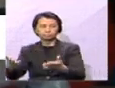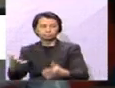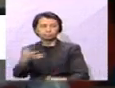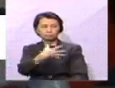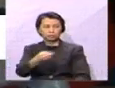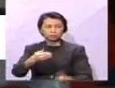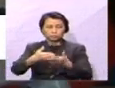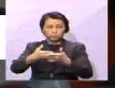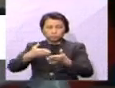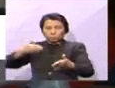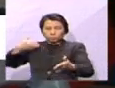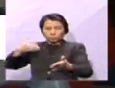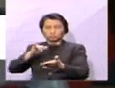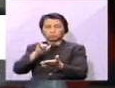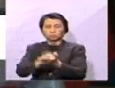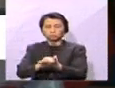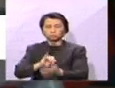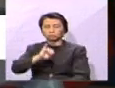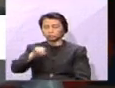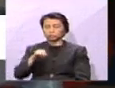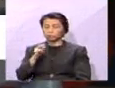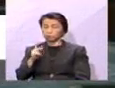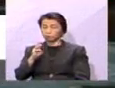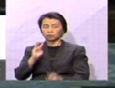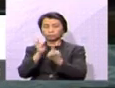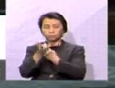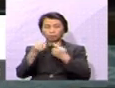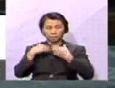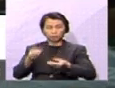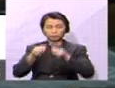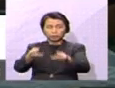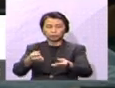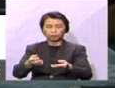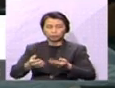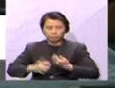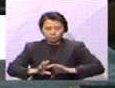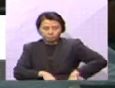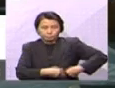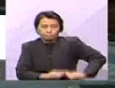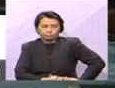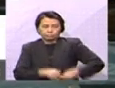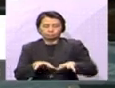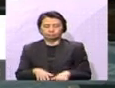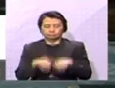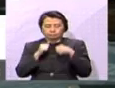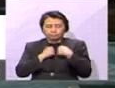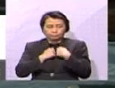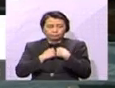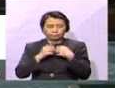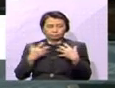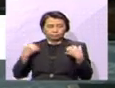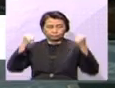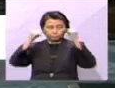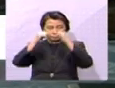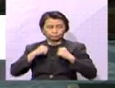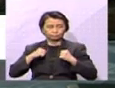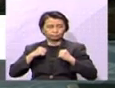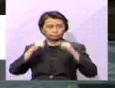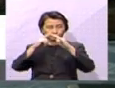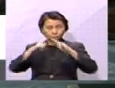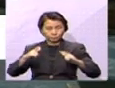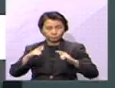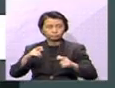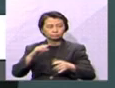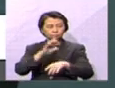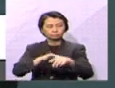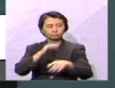dan sebelum itu JKM juga ada membekalkan kain pelikat kain selimut Hen kit Hen kit ataupun